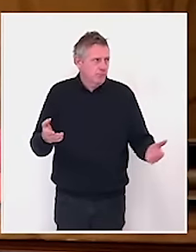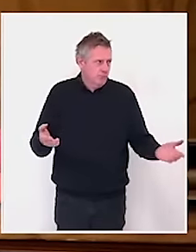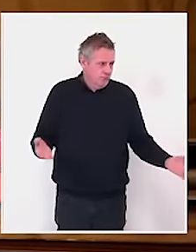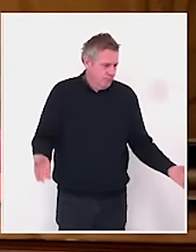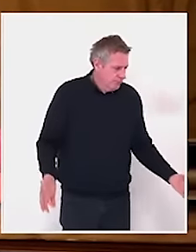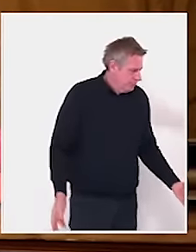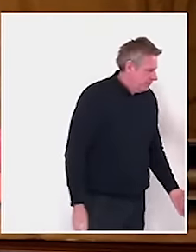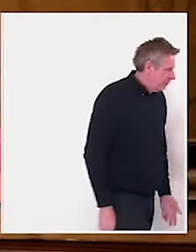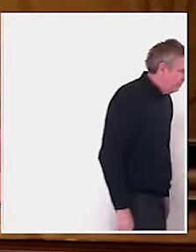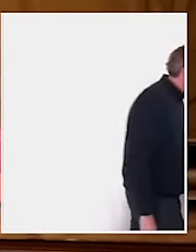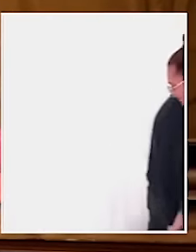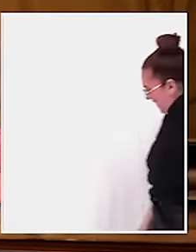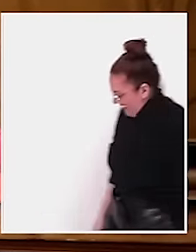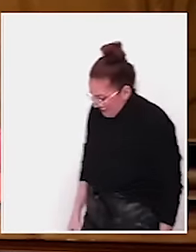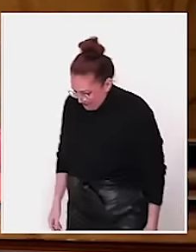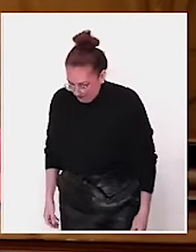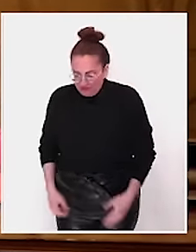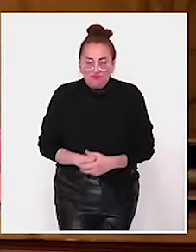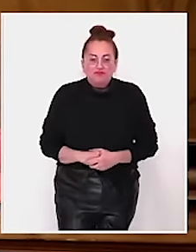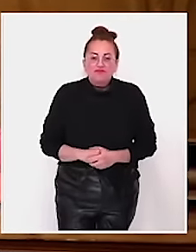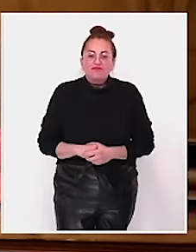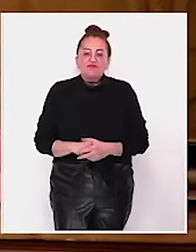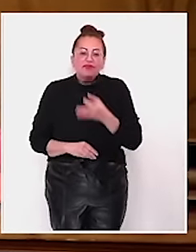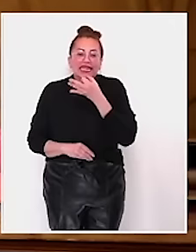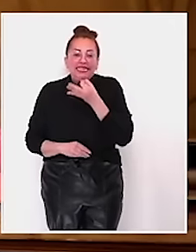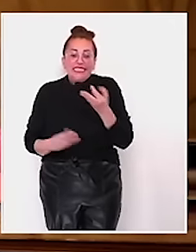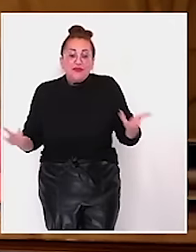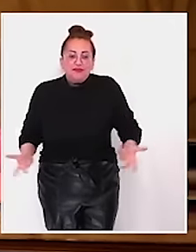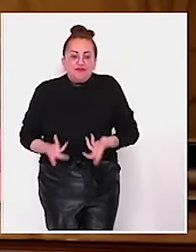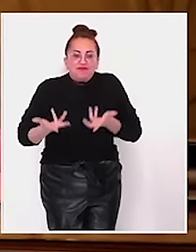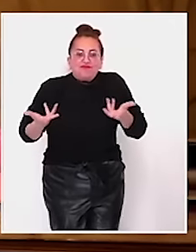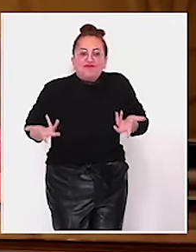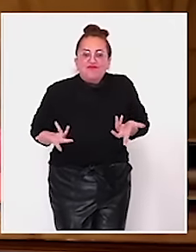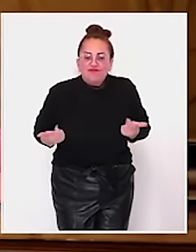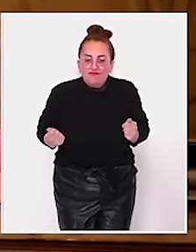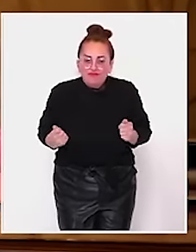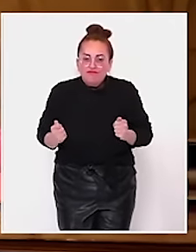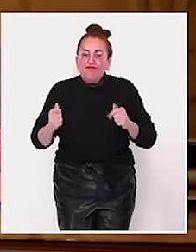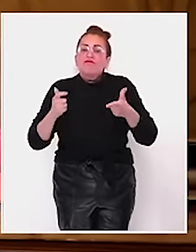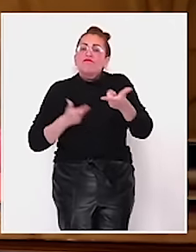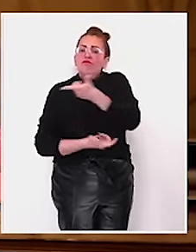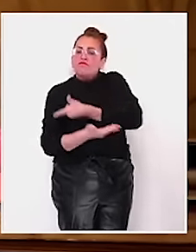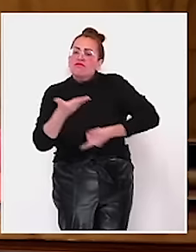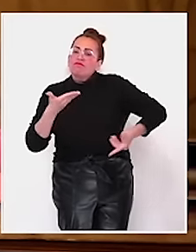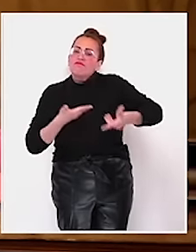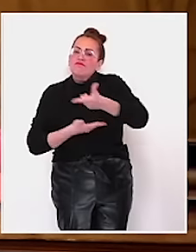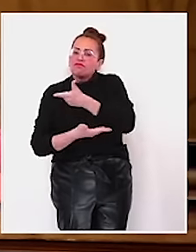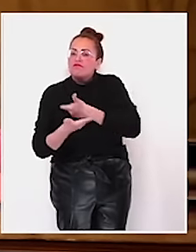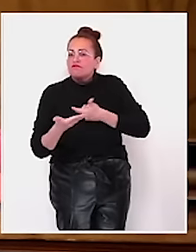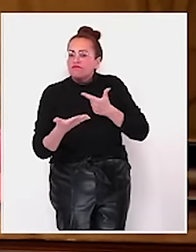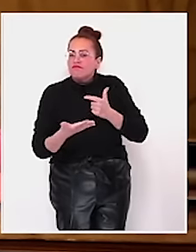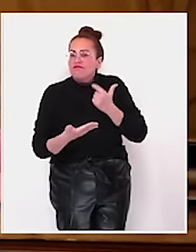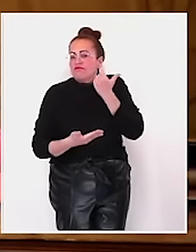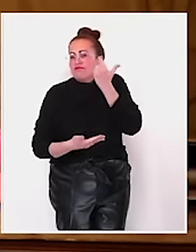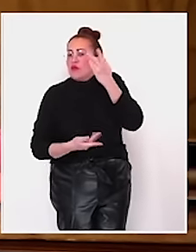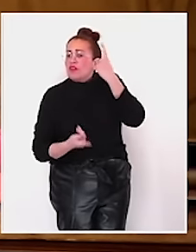quoi dire, en fait, très clairement. Obligé. Par contre, non, mais je tiens un rap. Enfin, en tout cas, il y a l'autre délibération aussi sur les